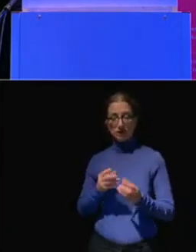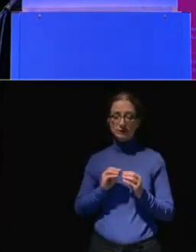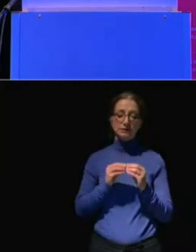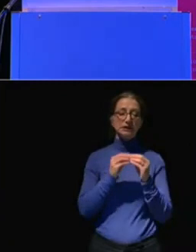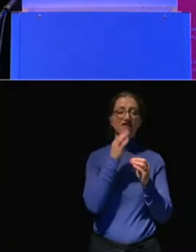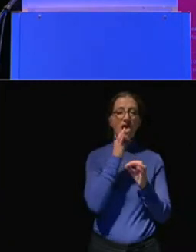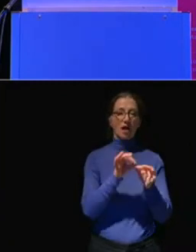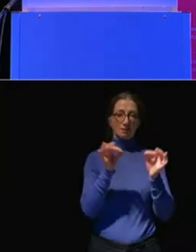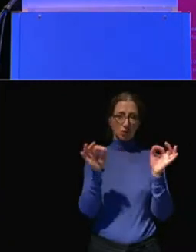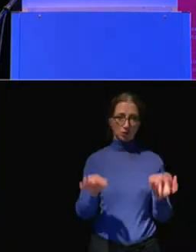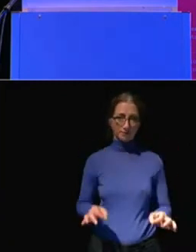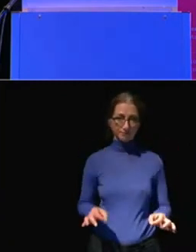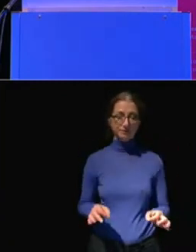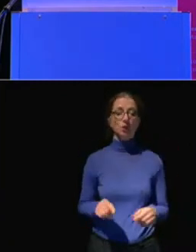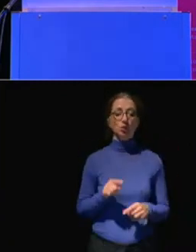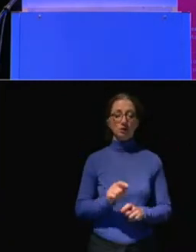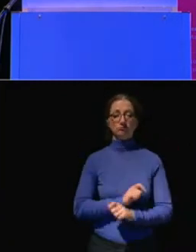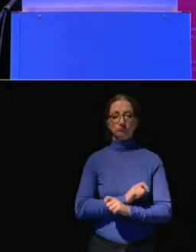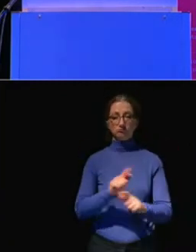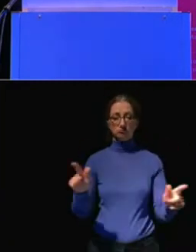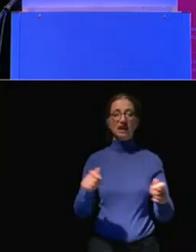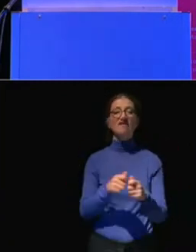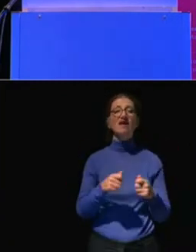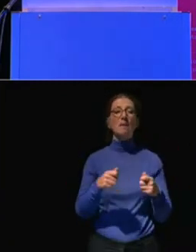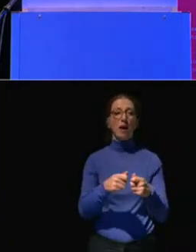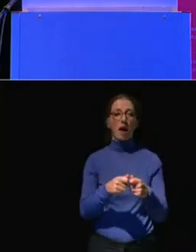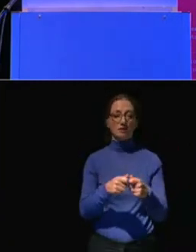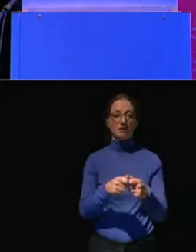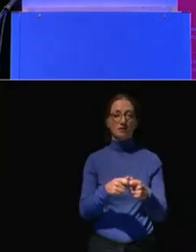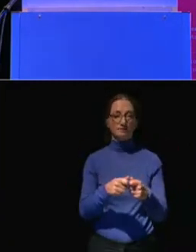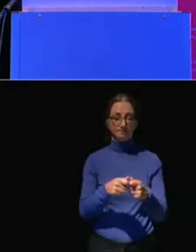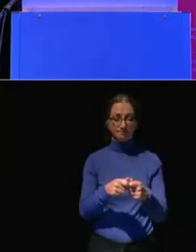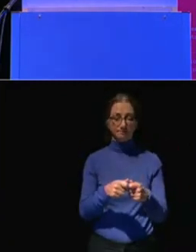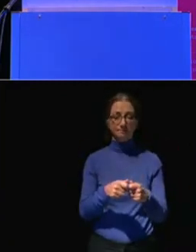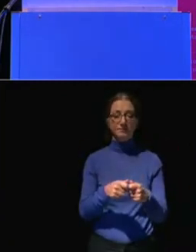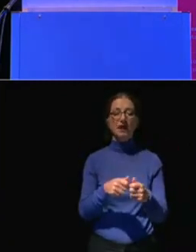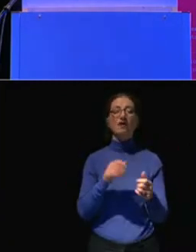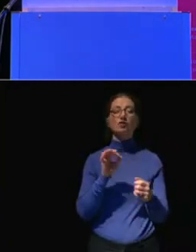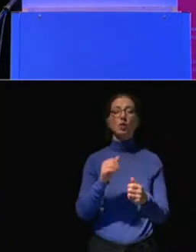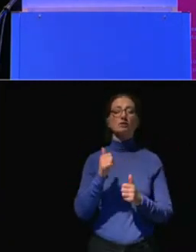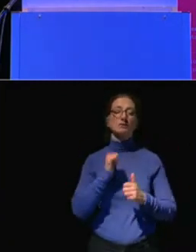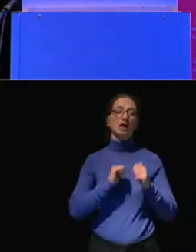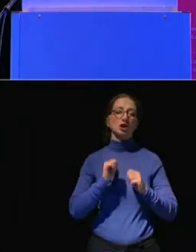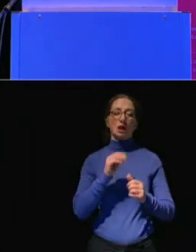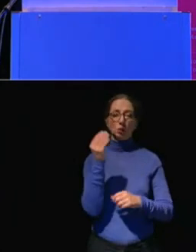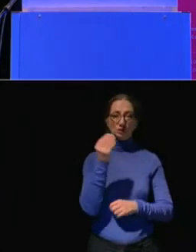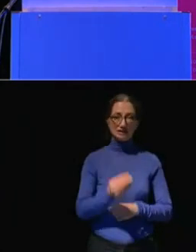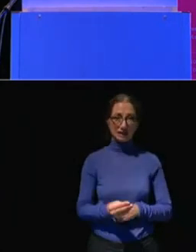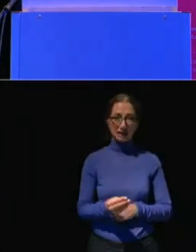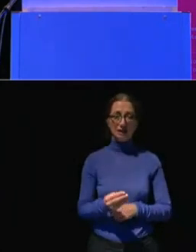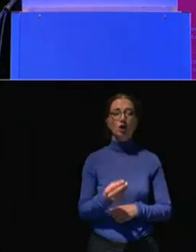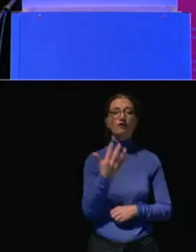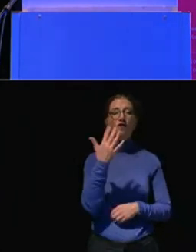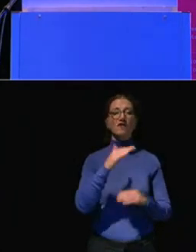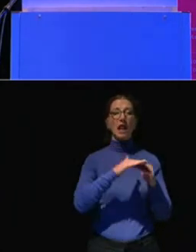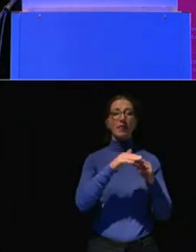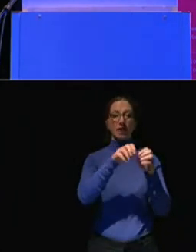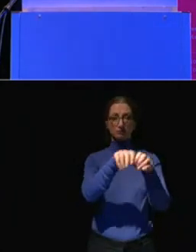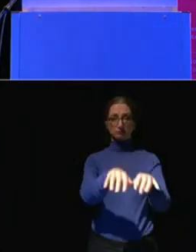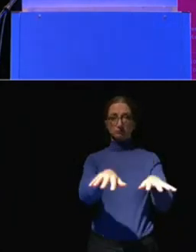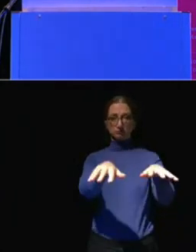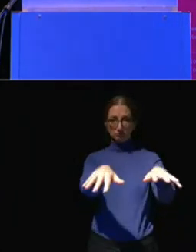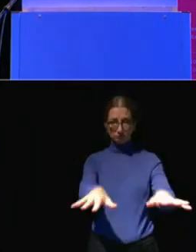Fragebogen entwickelt, der an Vertreterinnen von Verbänden der darstellenden Künste in den 5 ausgewählten europäischen